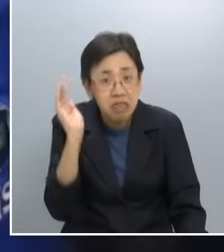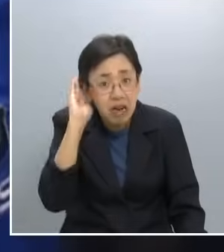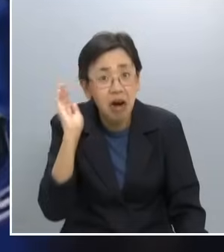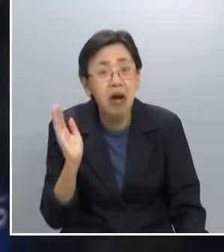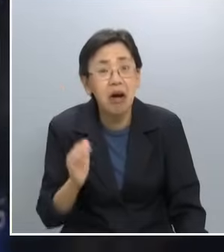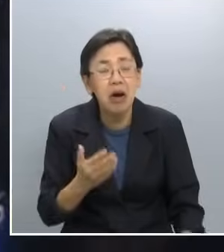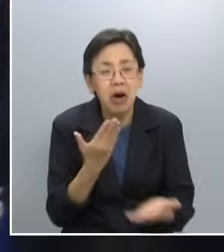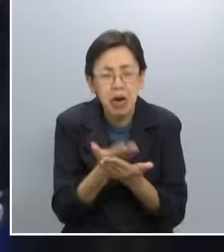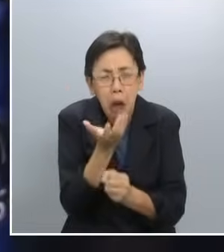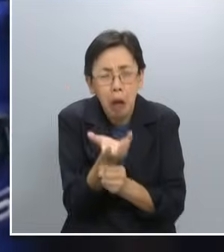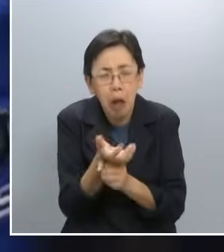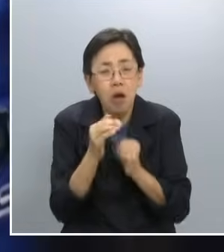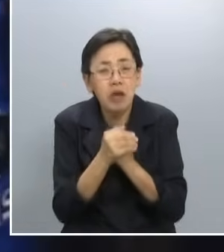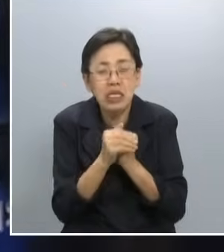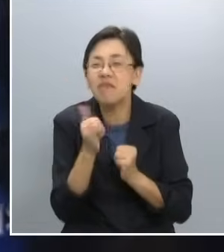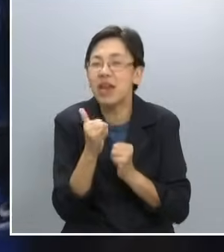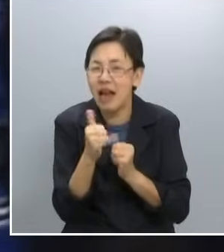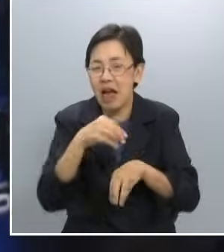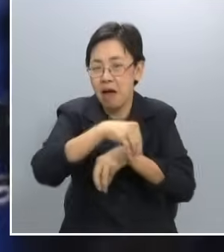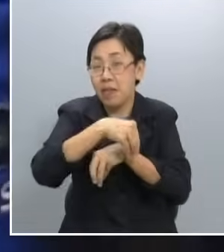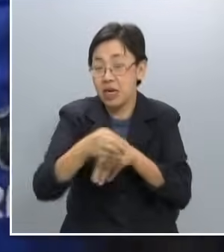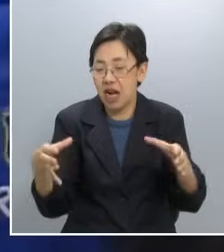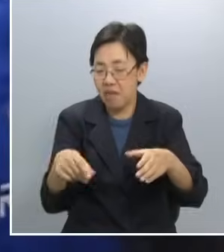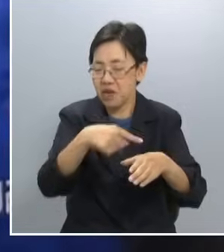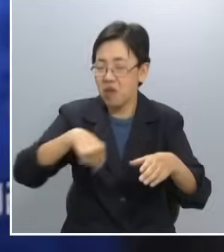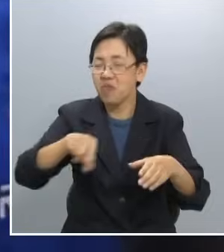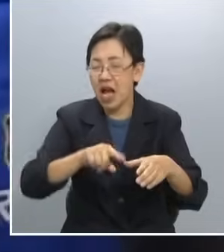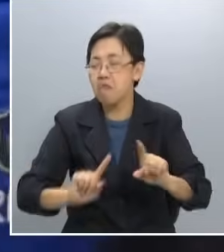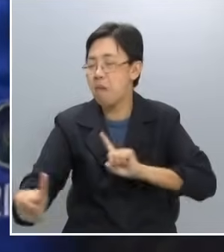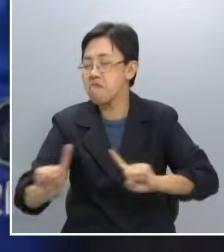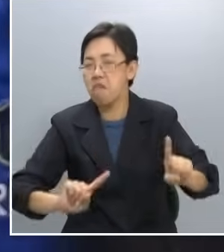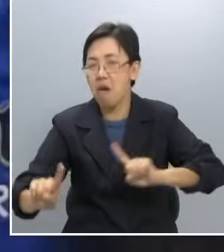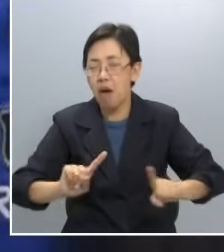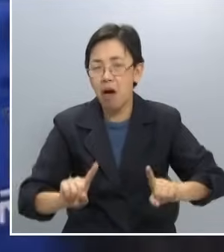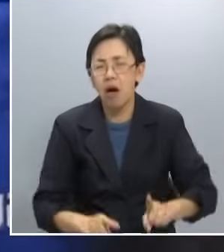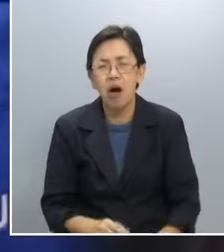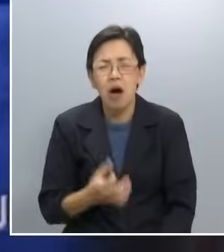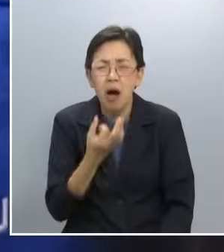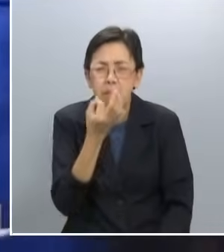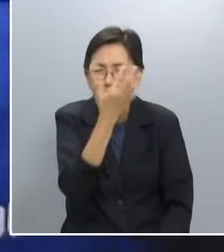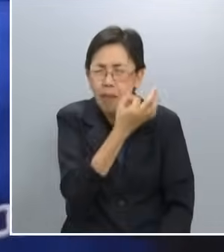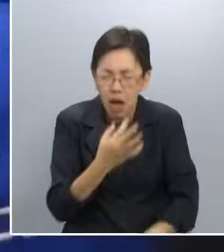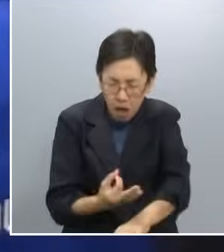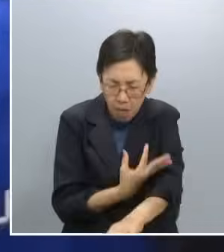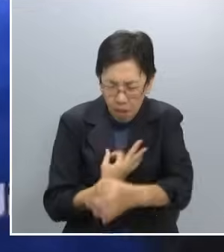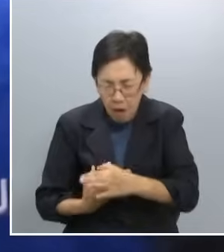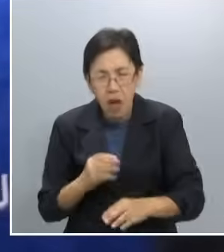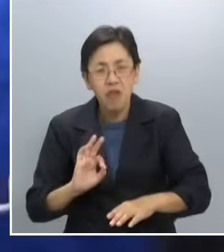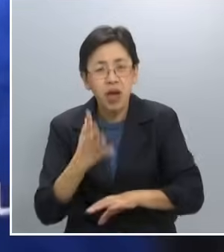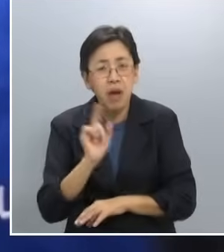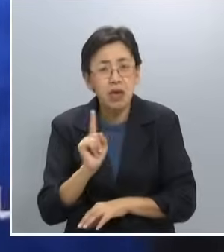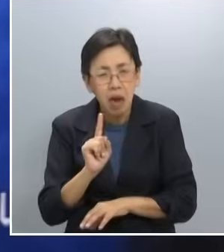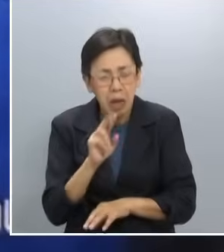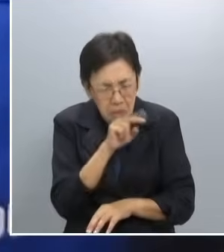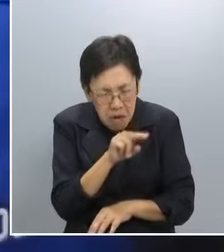ขอทานชาวจีนแบบนี้อาจจะเป็นเครือข่ายขอทานข้ามชาตินะส่วนแผลไฟไหม้คุณกันก็ยังตั้งข้อสังเกตอีกว่าแผลคล้าย